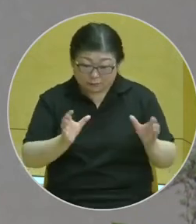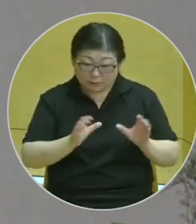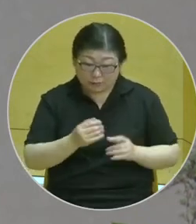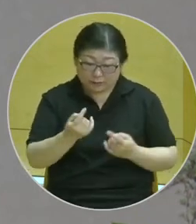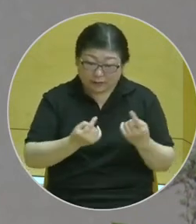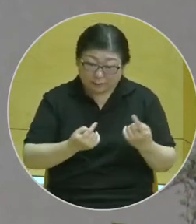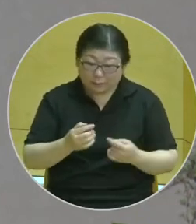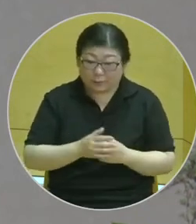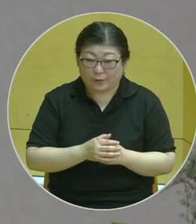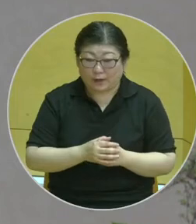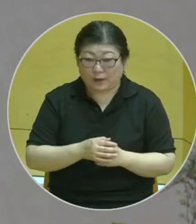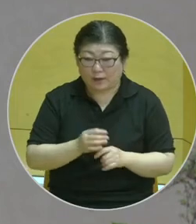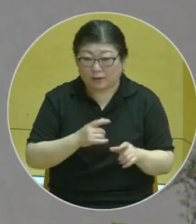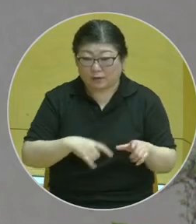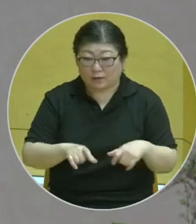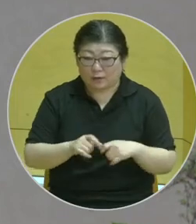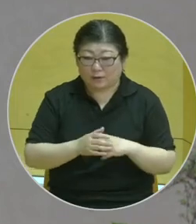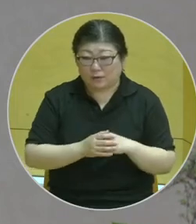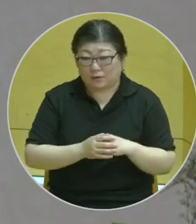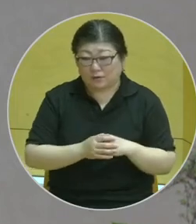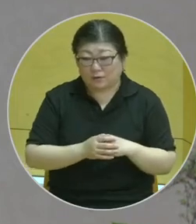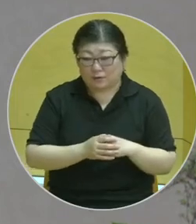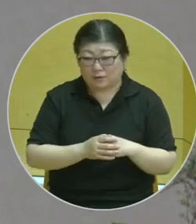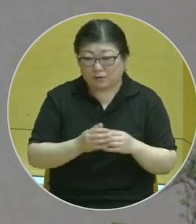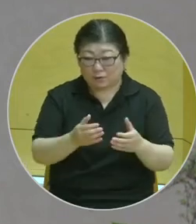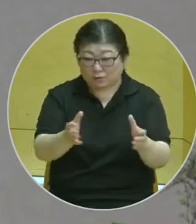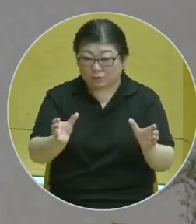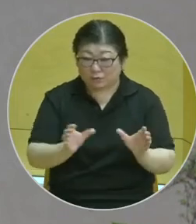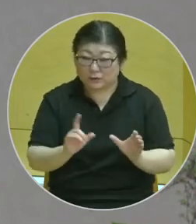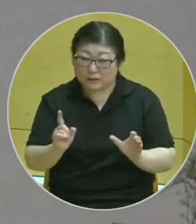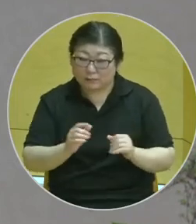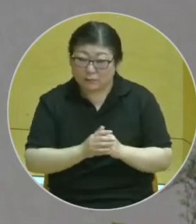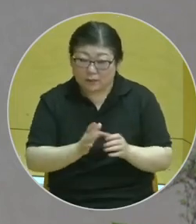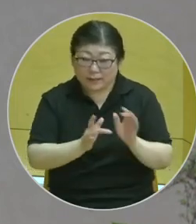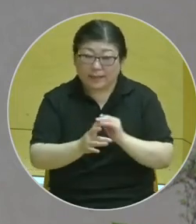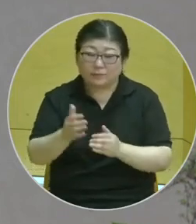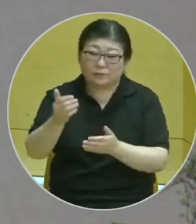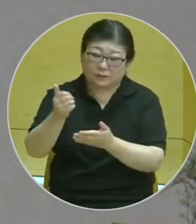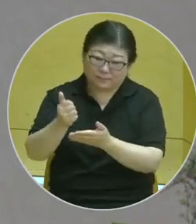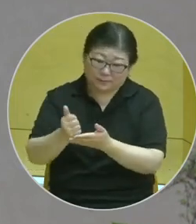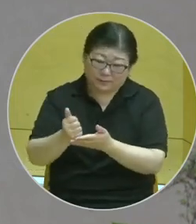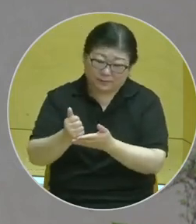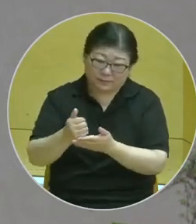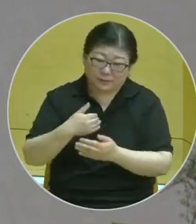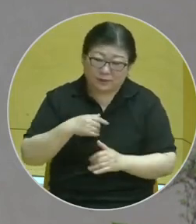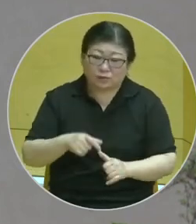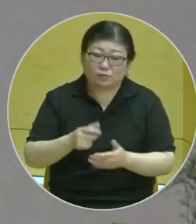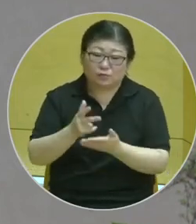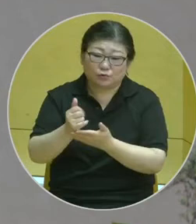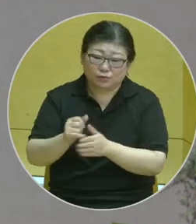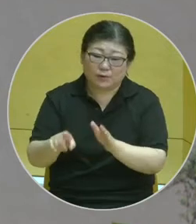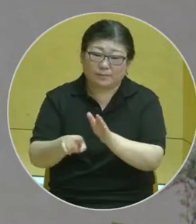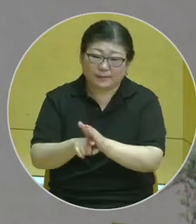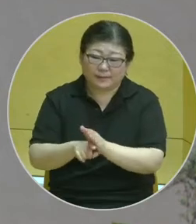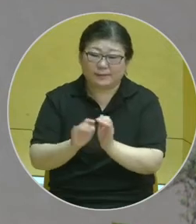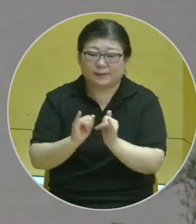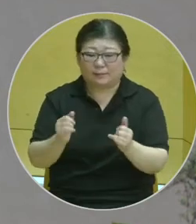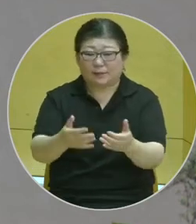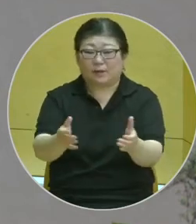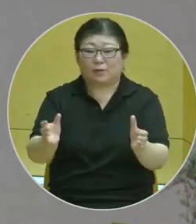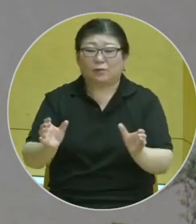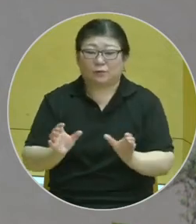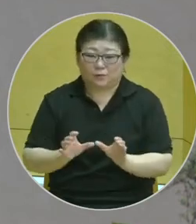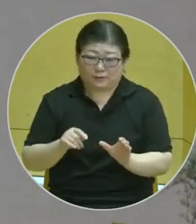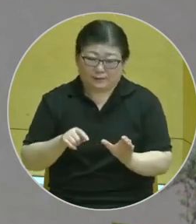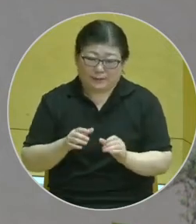생각이 공동체가 뭘까요 예수 그리스도를 나의 구세주와 주님으로 믿고 섬기는 그 제자들 그 사람들의 공동체